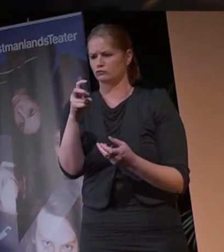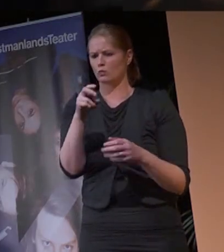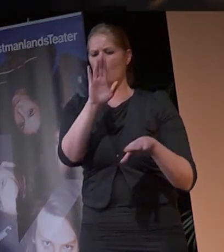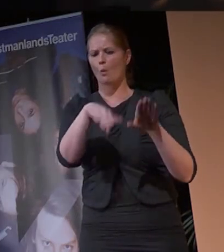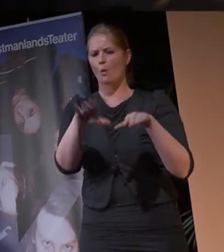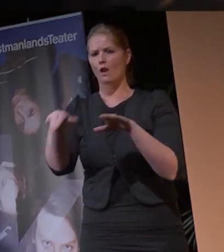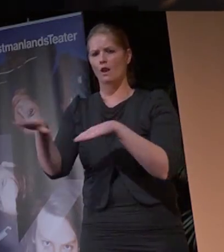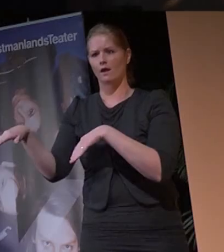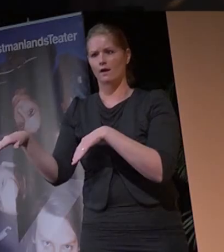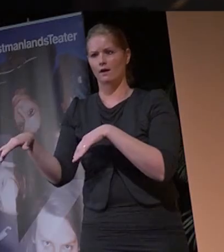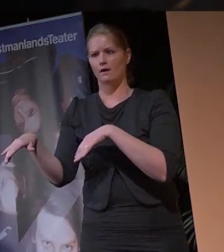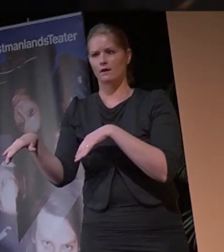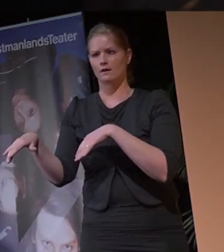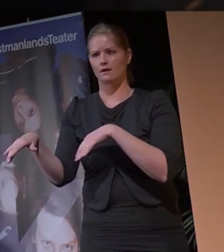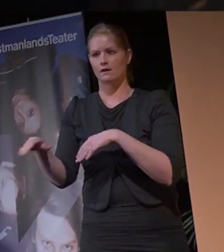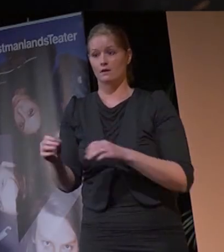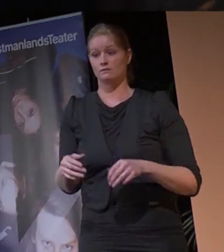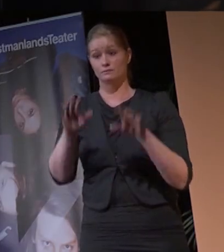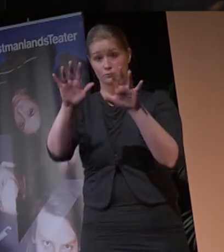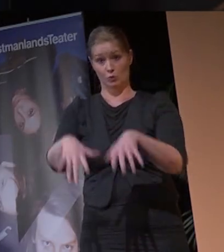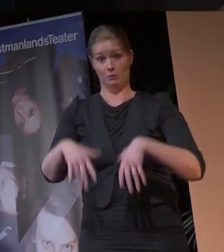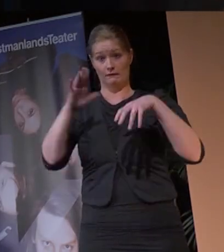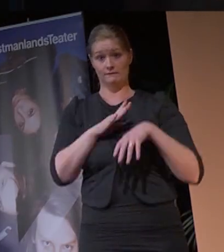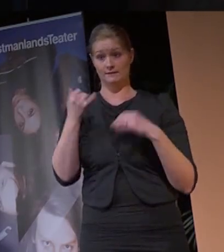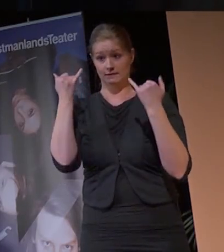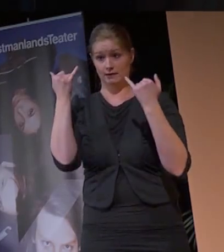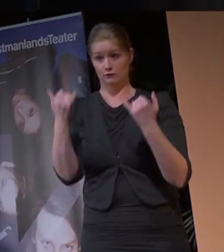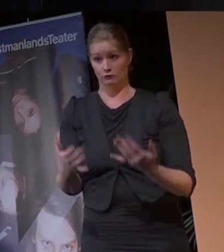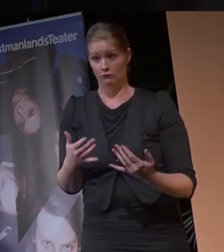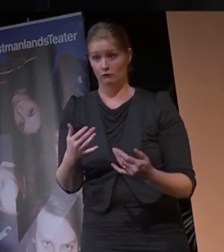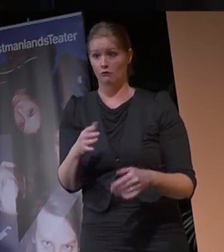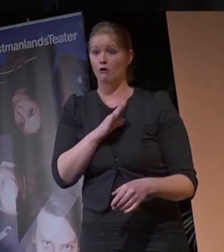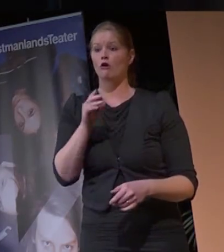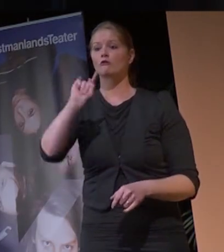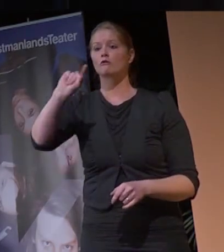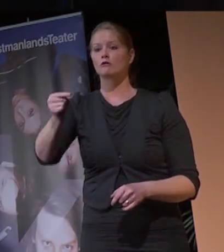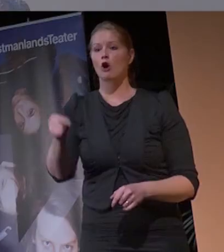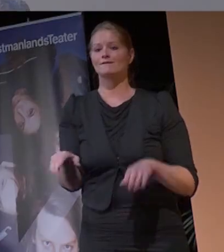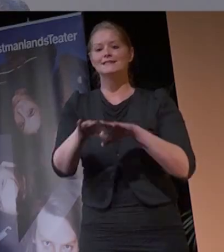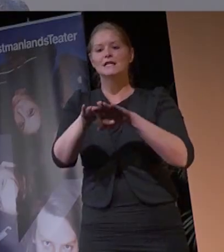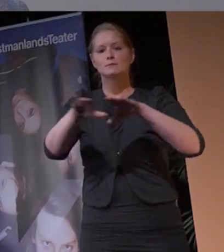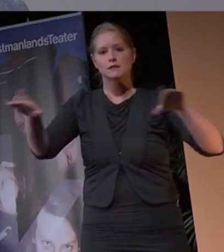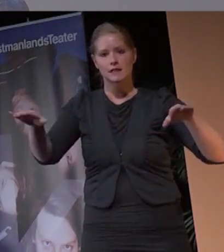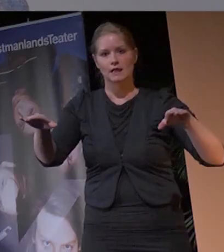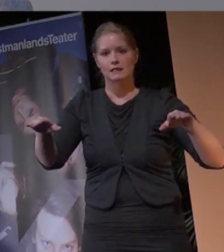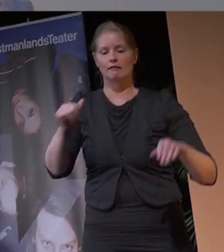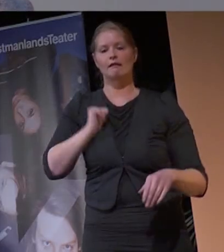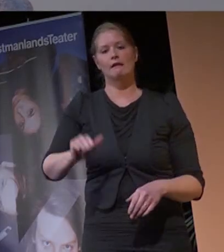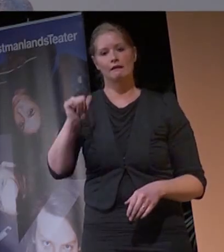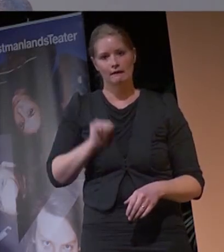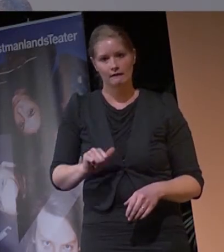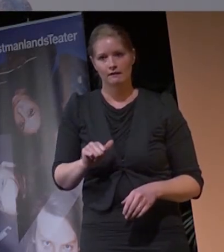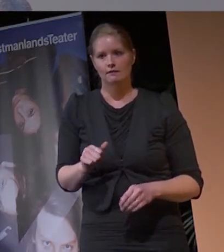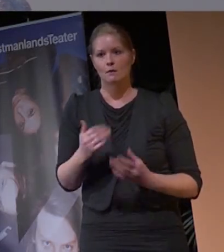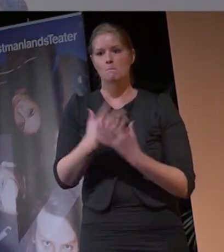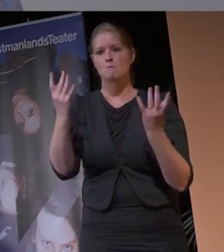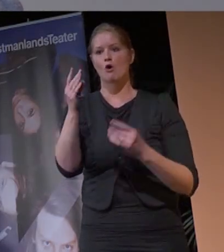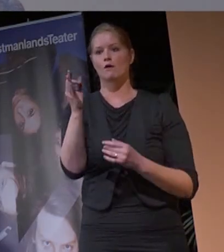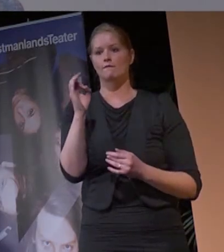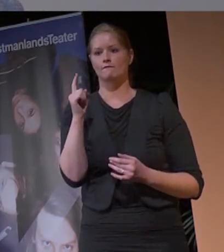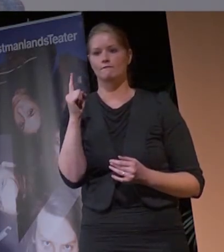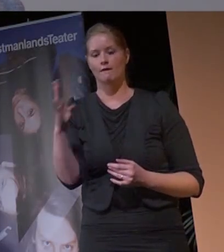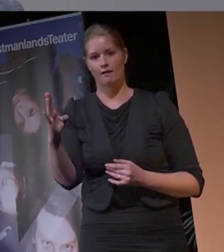Samtidens publik ställer krav på jämställdhet, tillgänglighet, mångfald